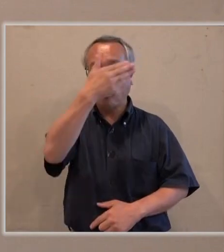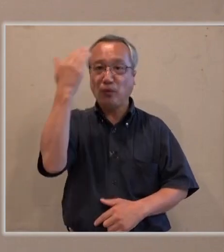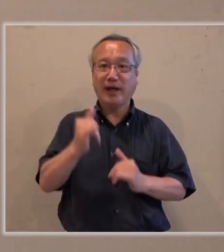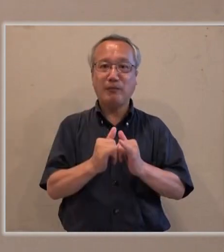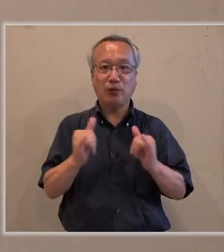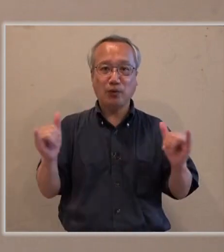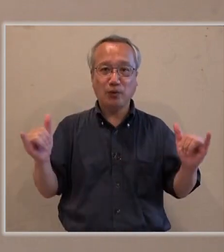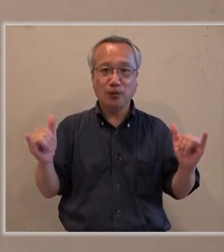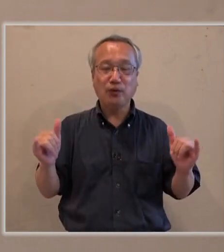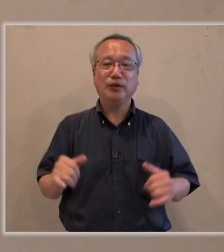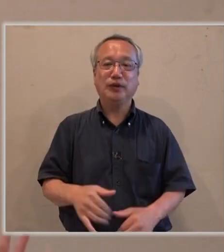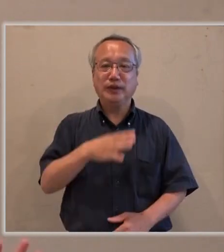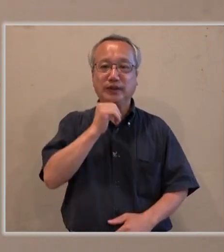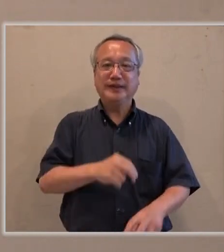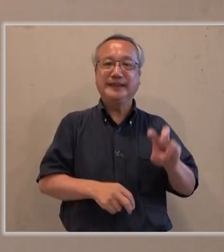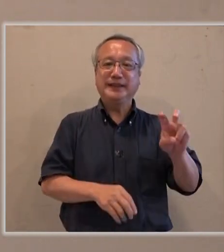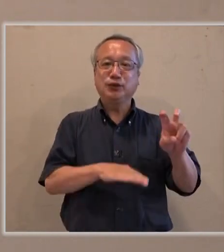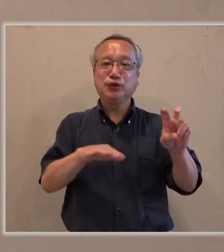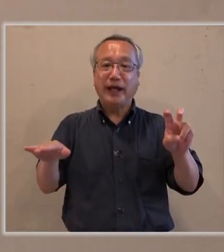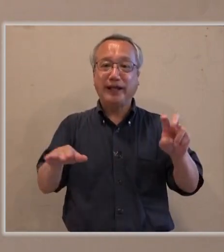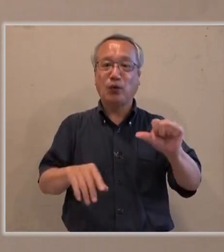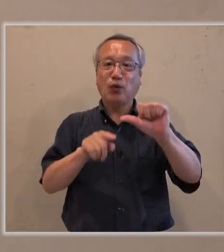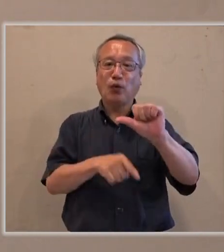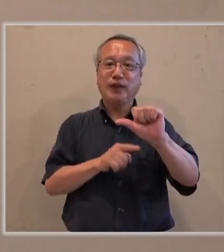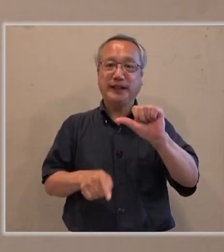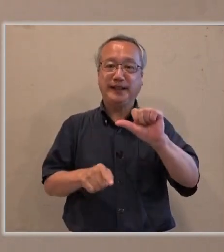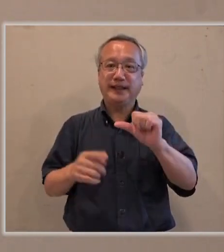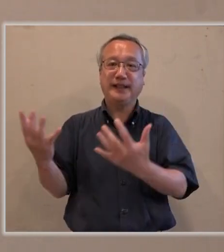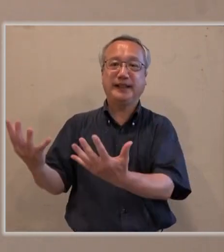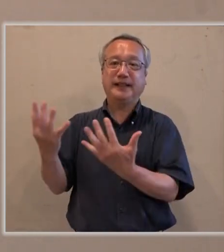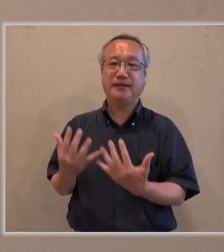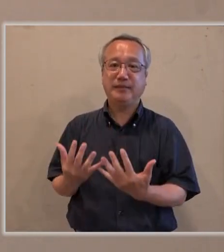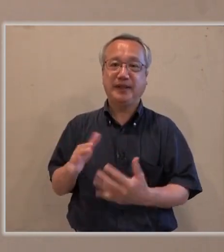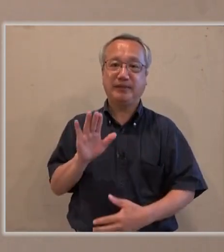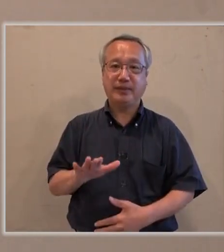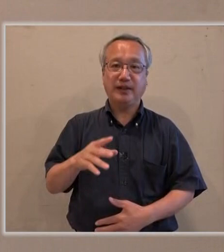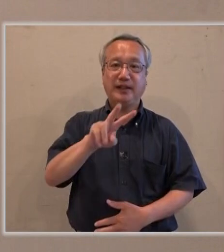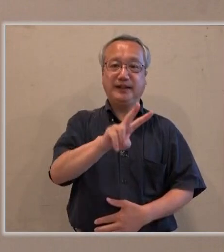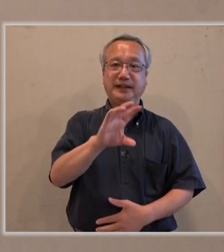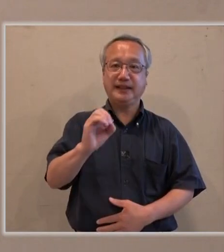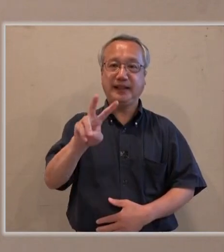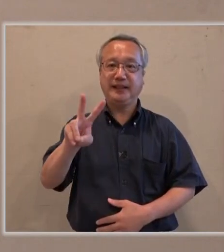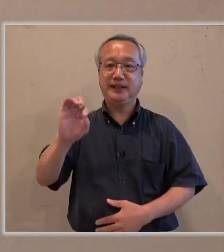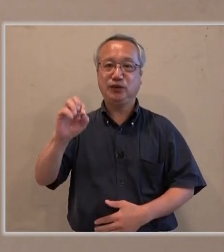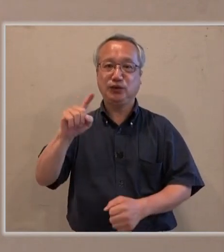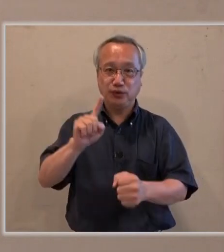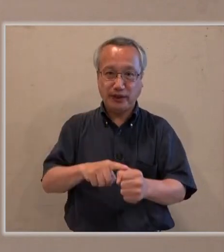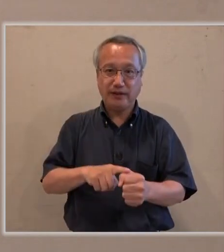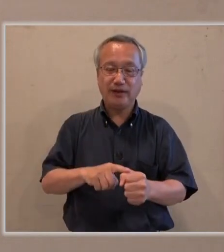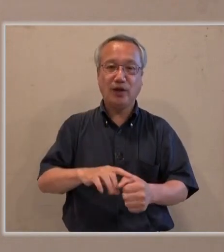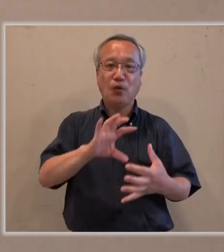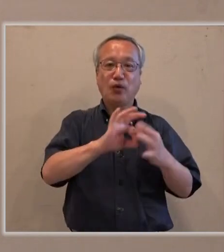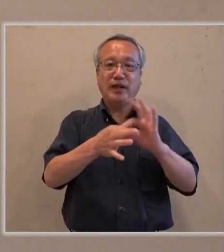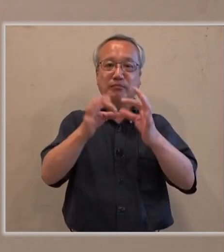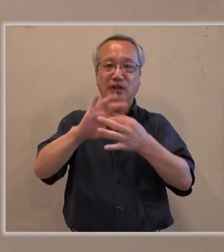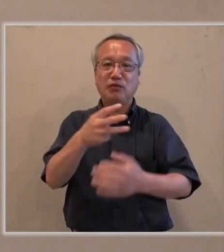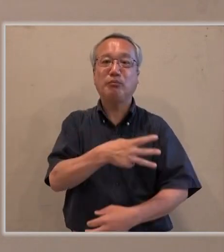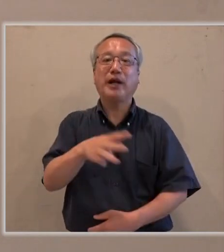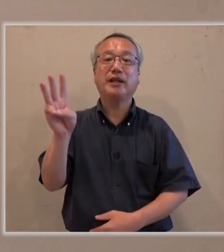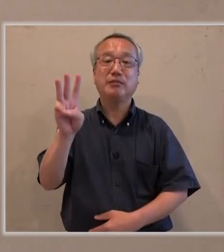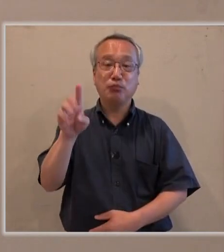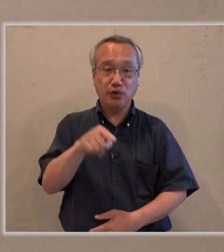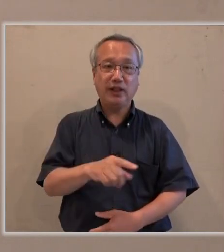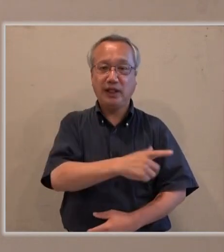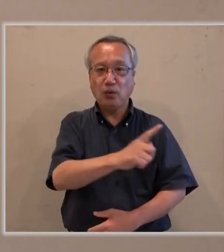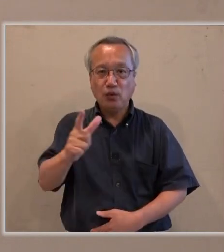言っていいですかね、20代の5名が来ています。5名とも2020年オリンピックパラリンピックに、いろいろな形